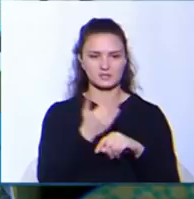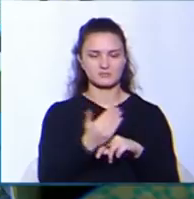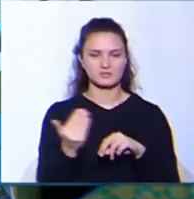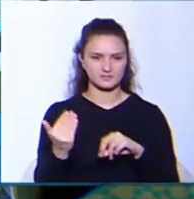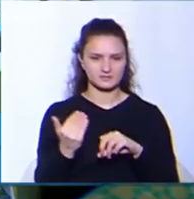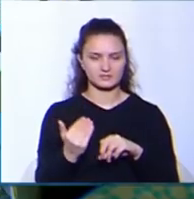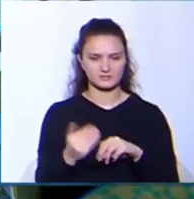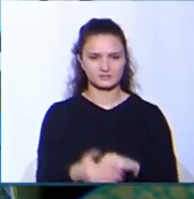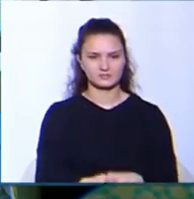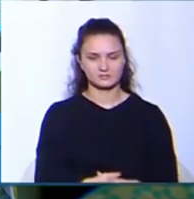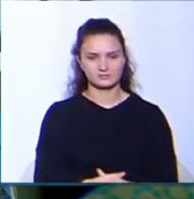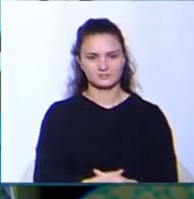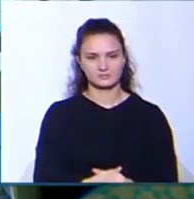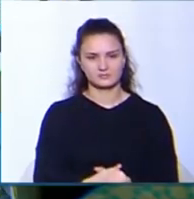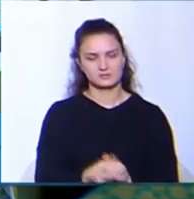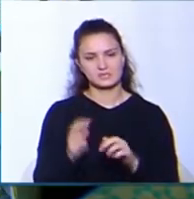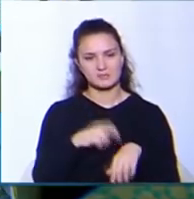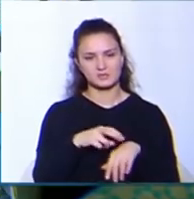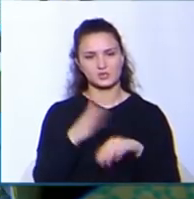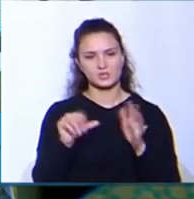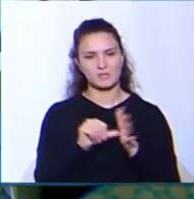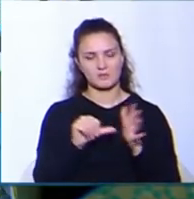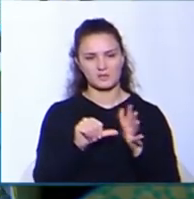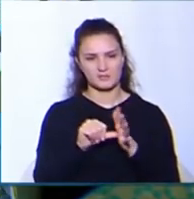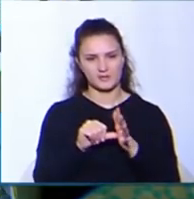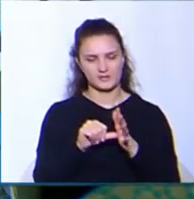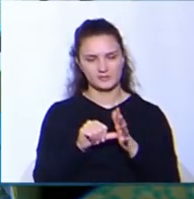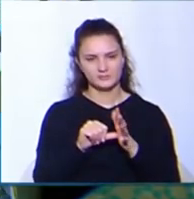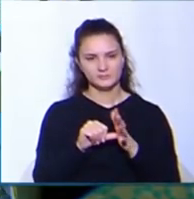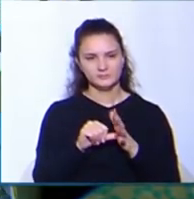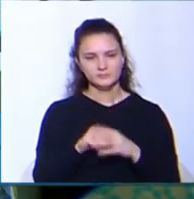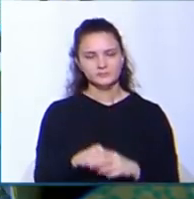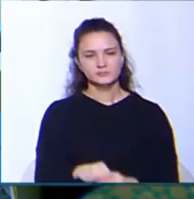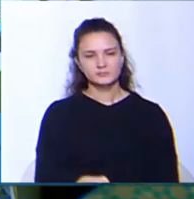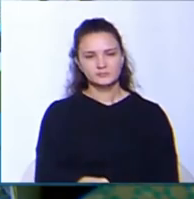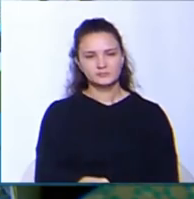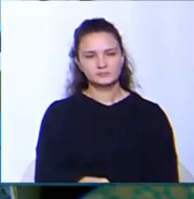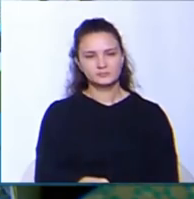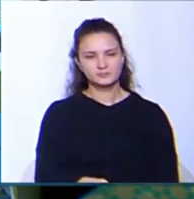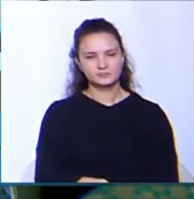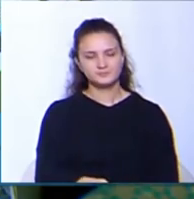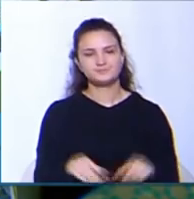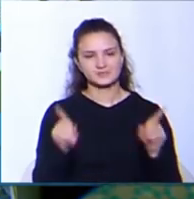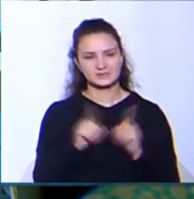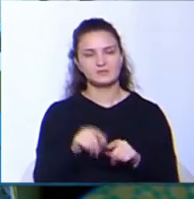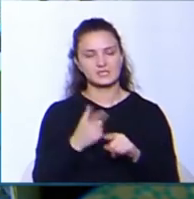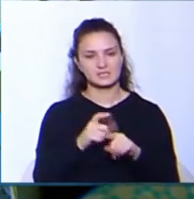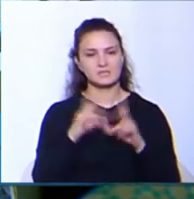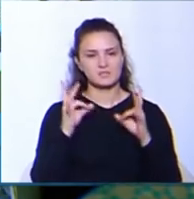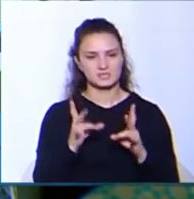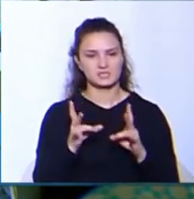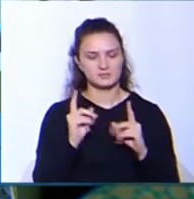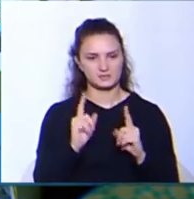ადამიანებისთვის სამედიცინო დახმარების გაწევა. სტიმულატორები, რომლებიც აი ასევე ძალიან